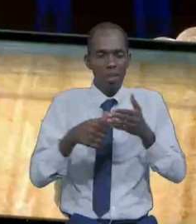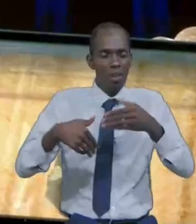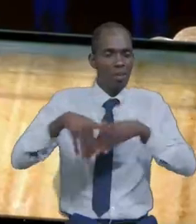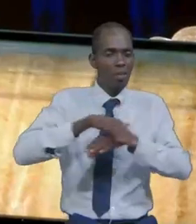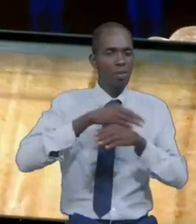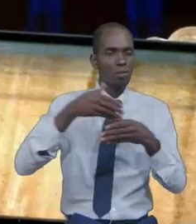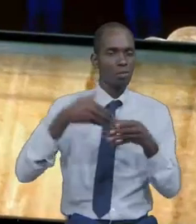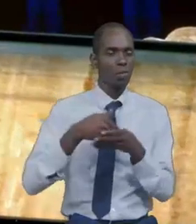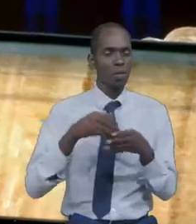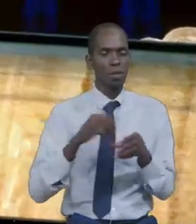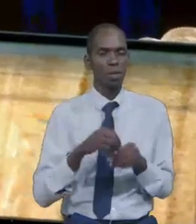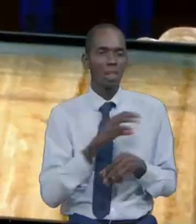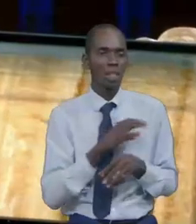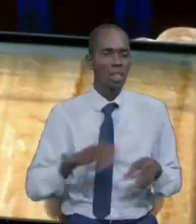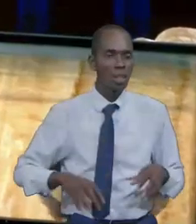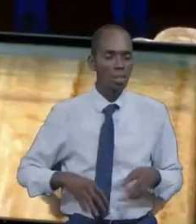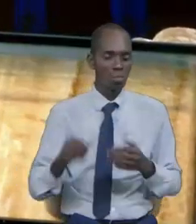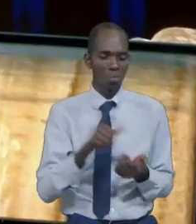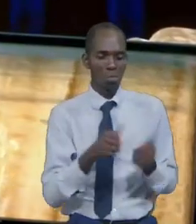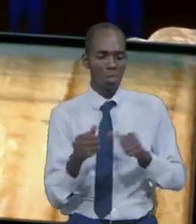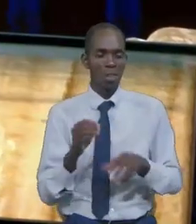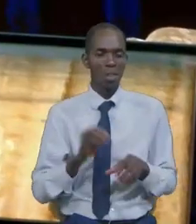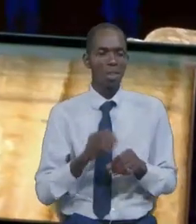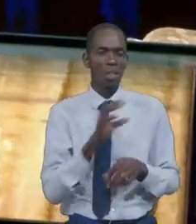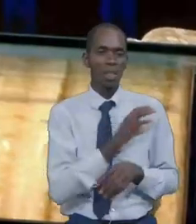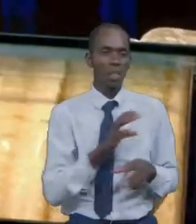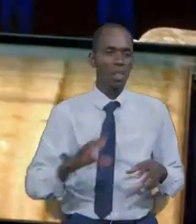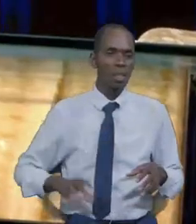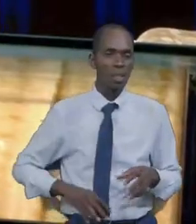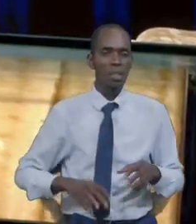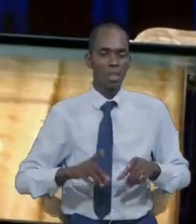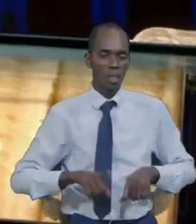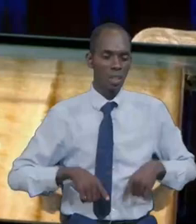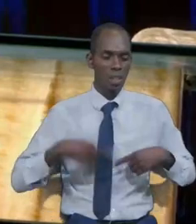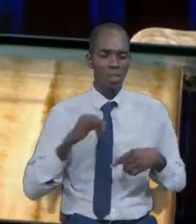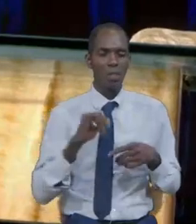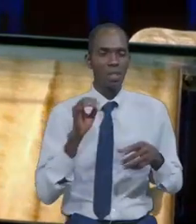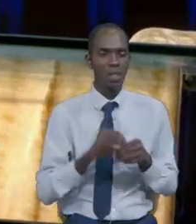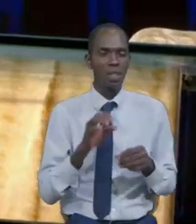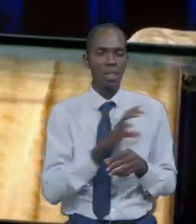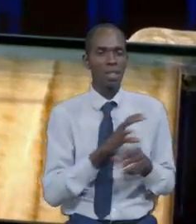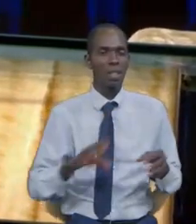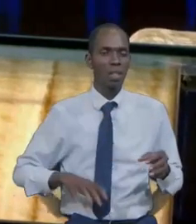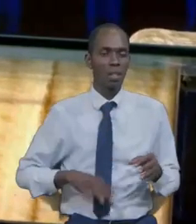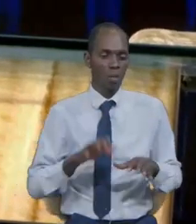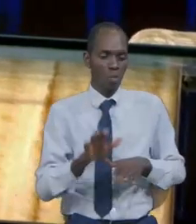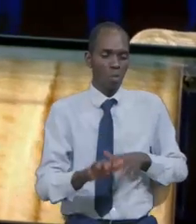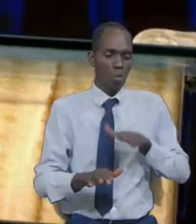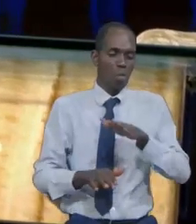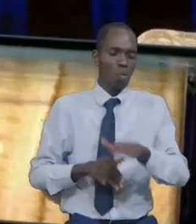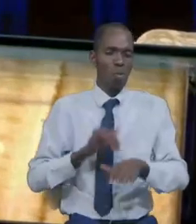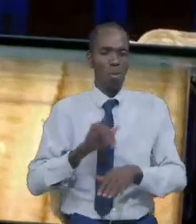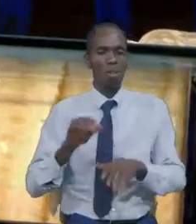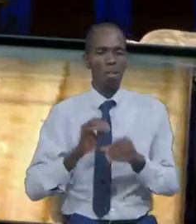Christ, immergé en Christ, vivre en Christ, ou vivant en Christ, marcher en